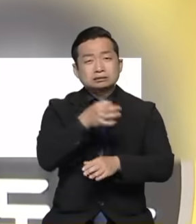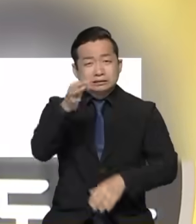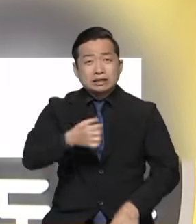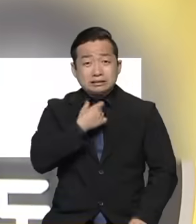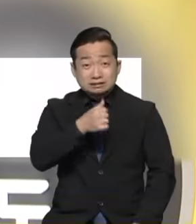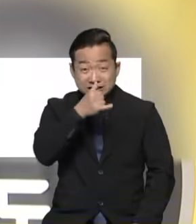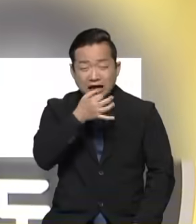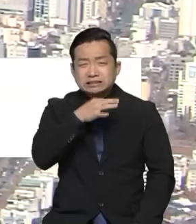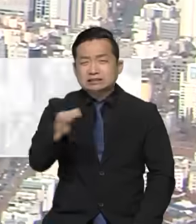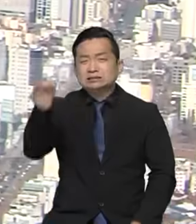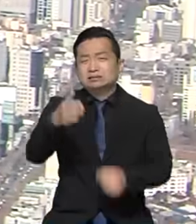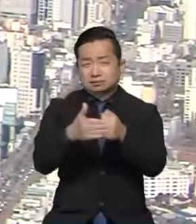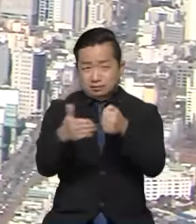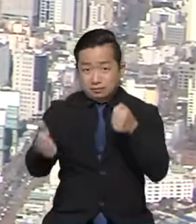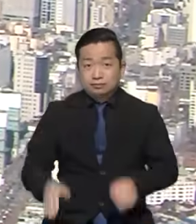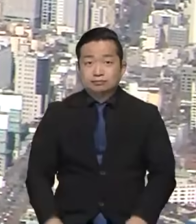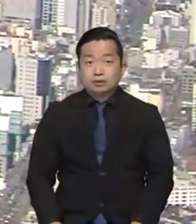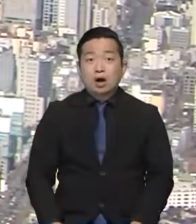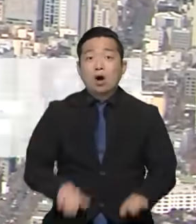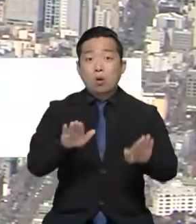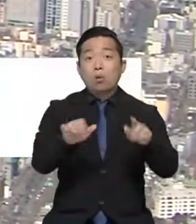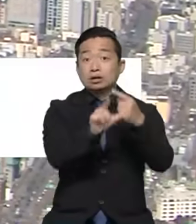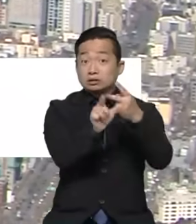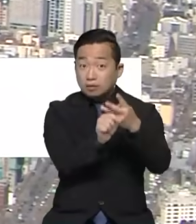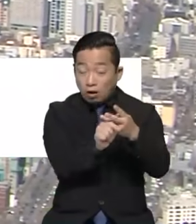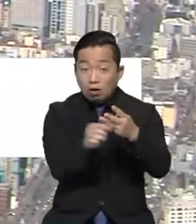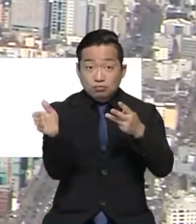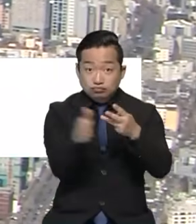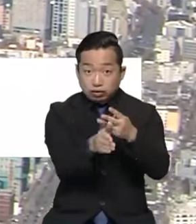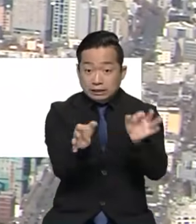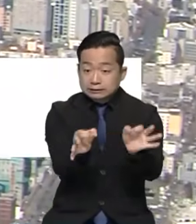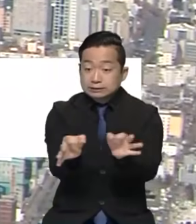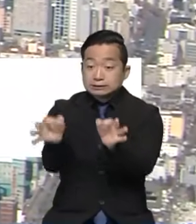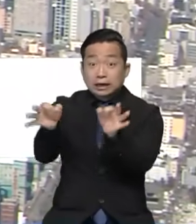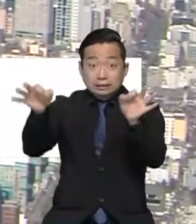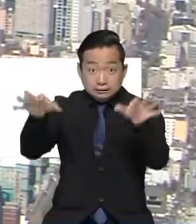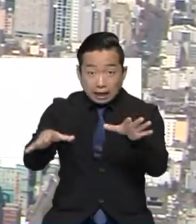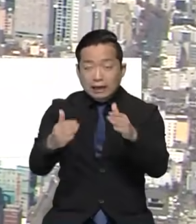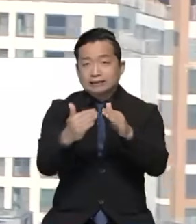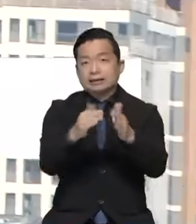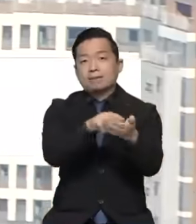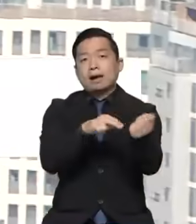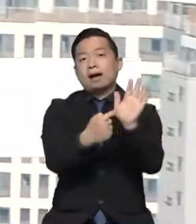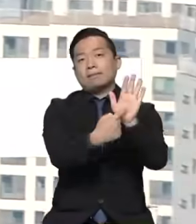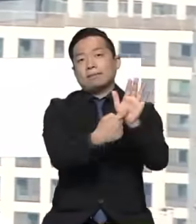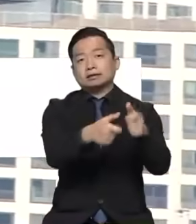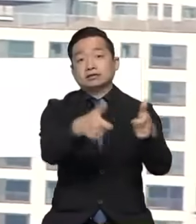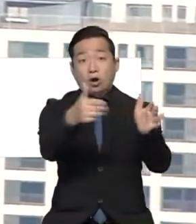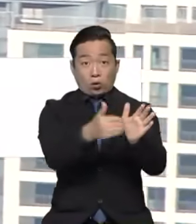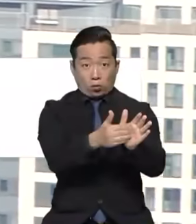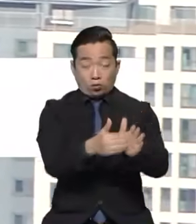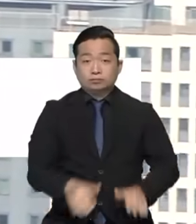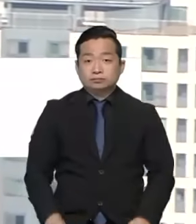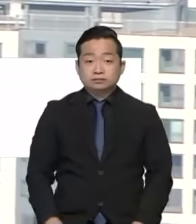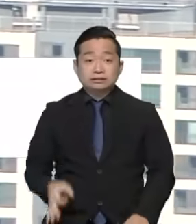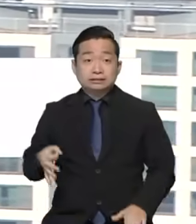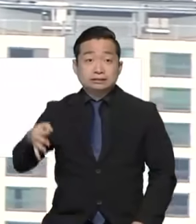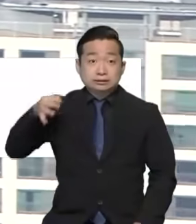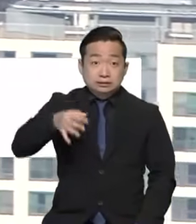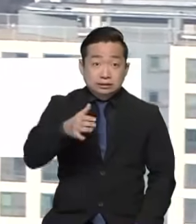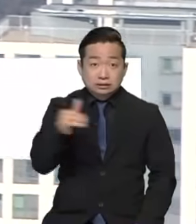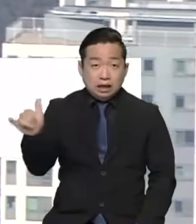거, 금리도 높고 하니까. 올 초부터 반짝 집값이 반등하자 집을 내놓는 사람이 늘었는데 사려는